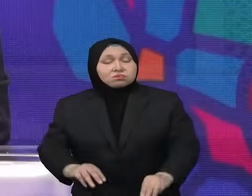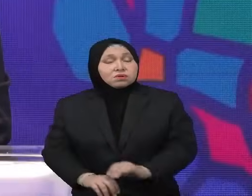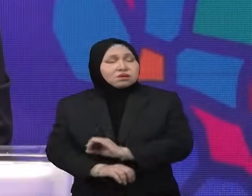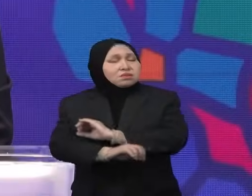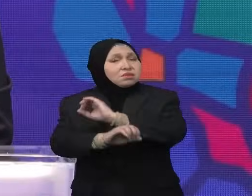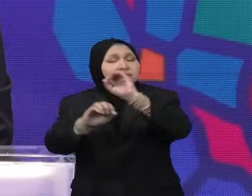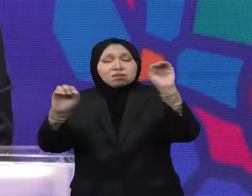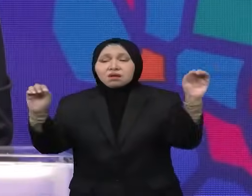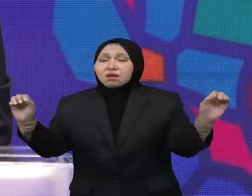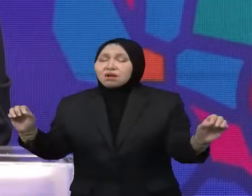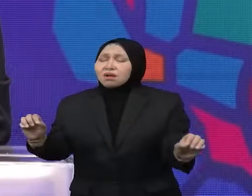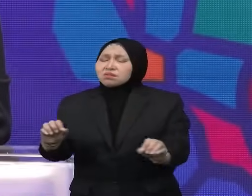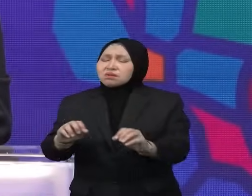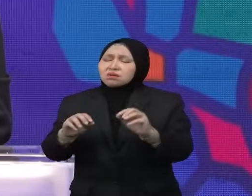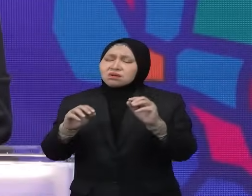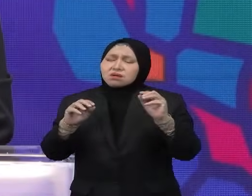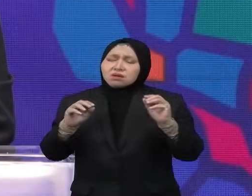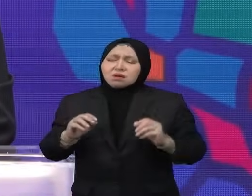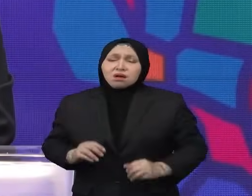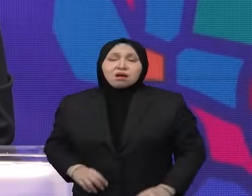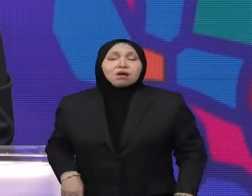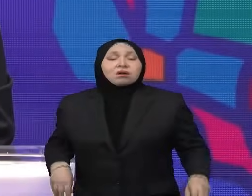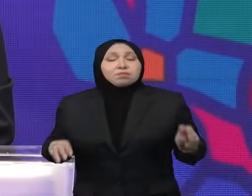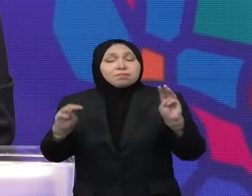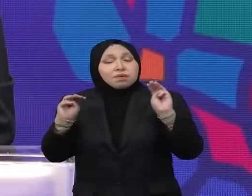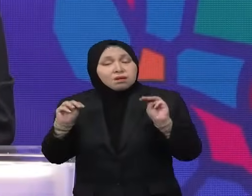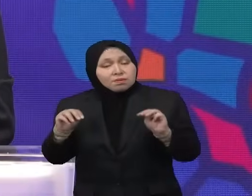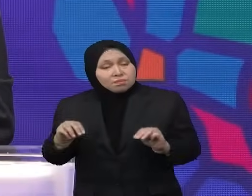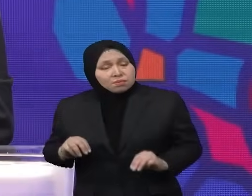منكم طولا أن